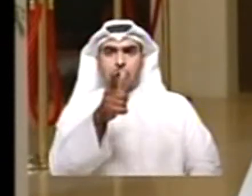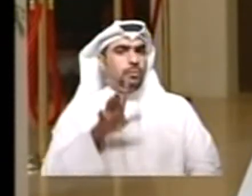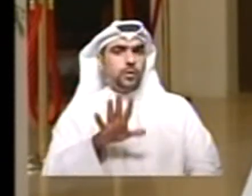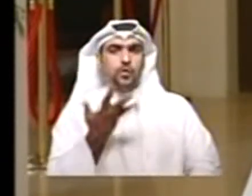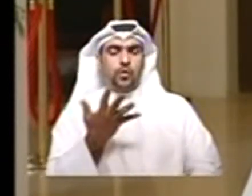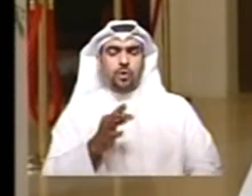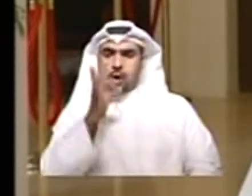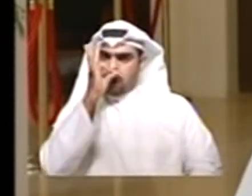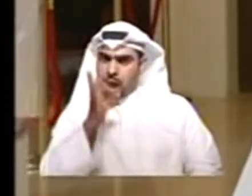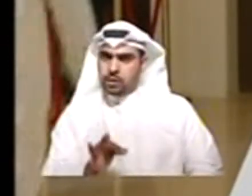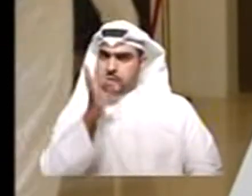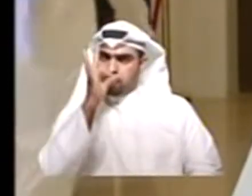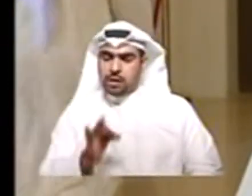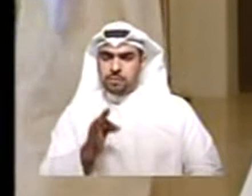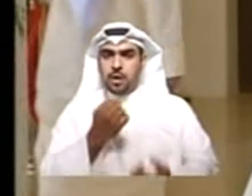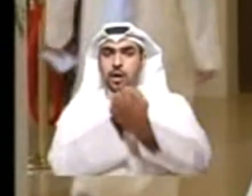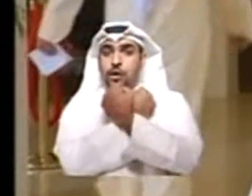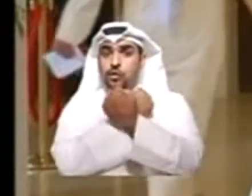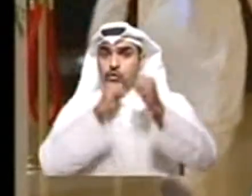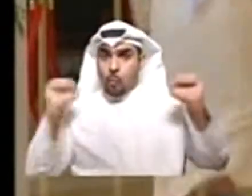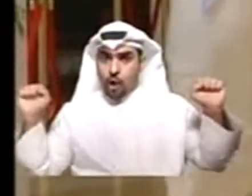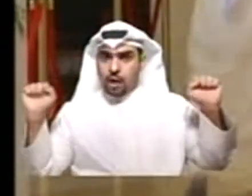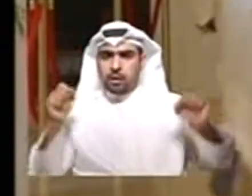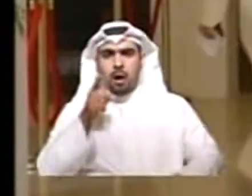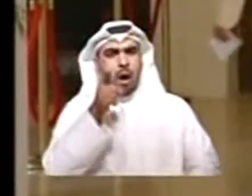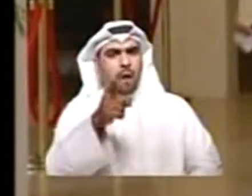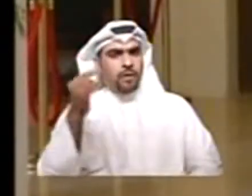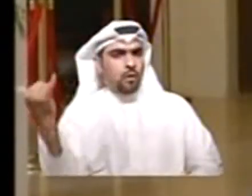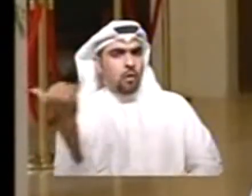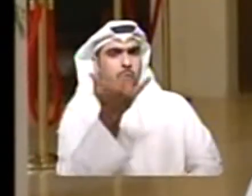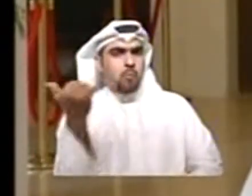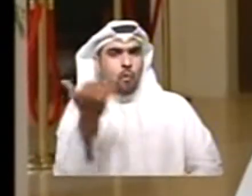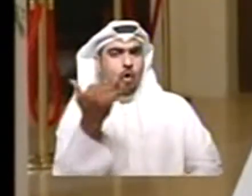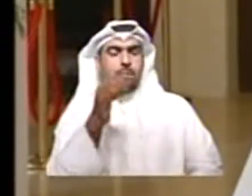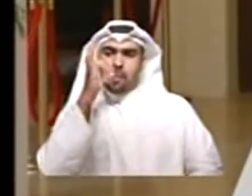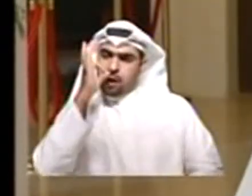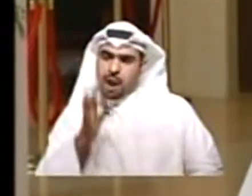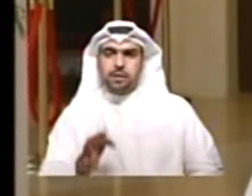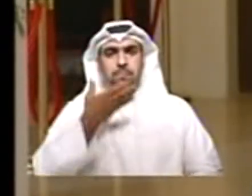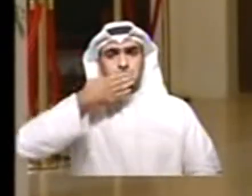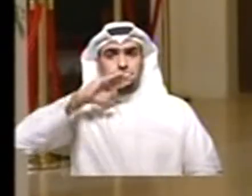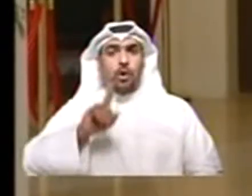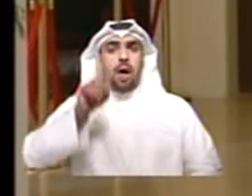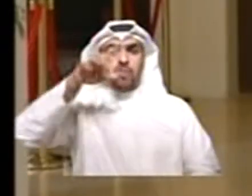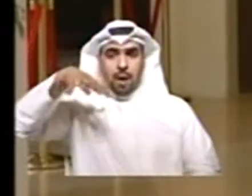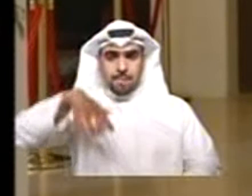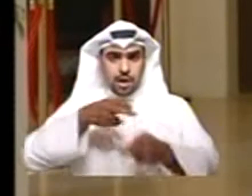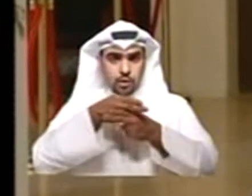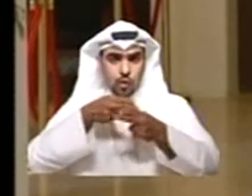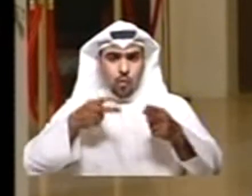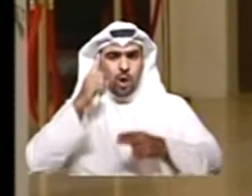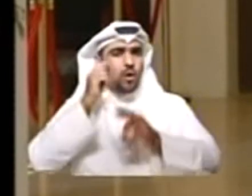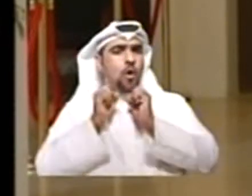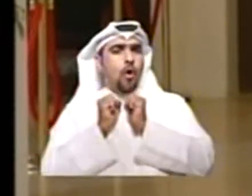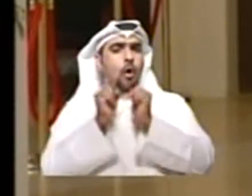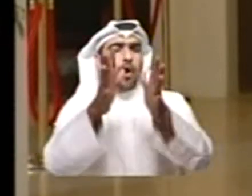على الإيمان بالديمقراطية نهجا وفكرا، كما أشار سموه